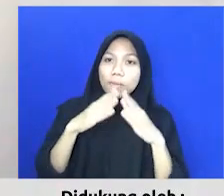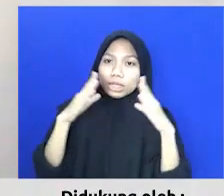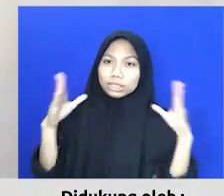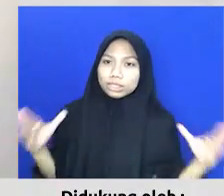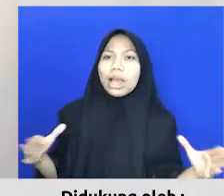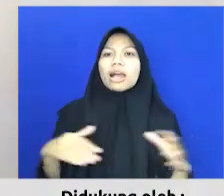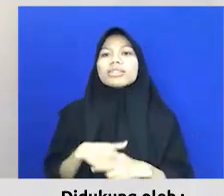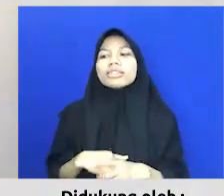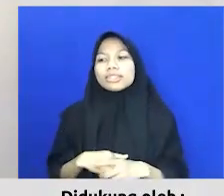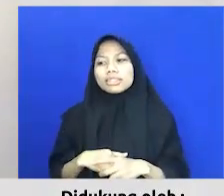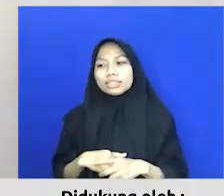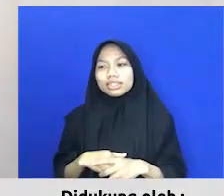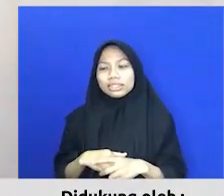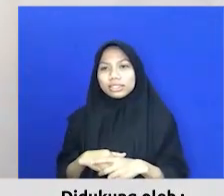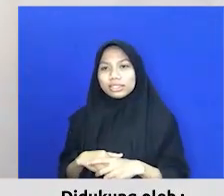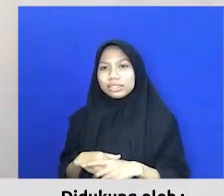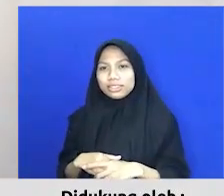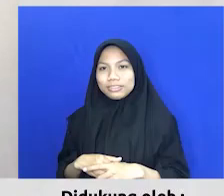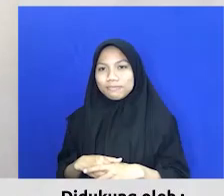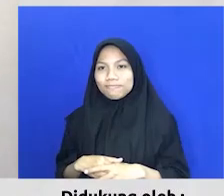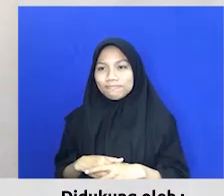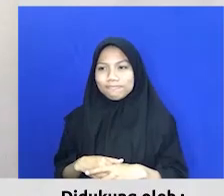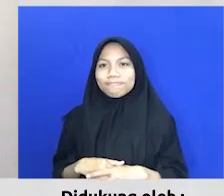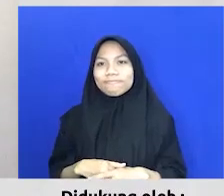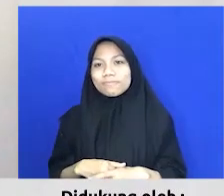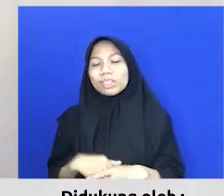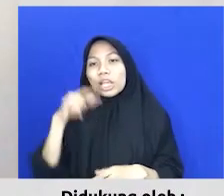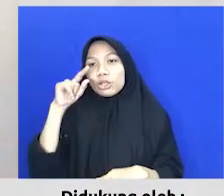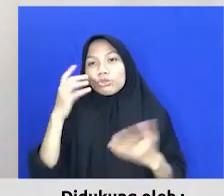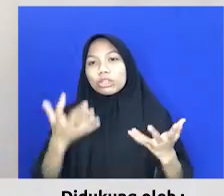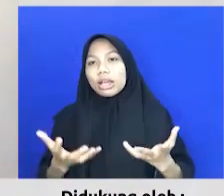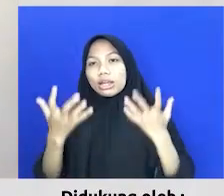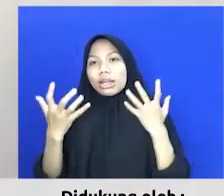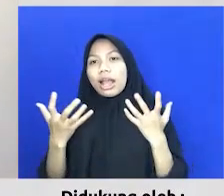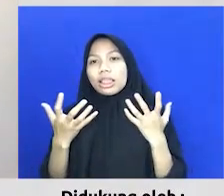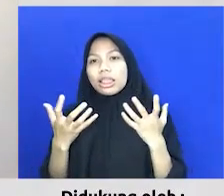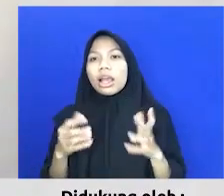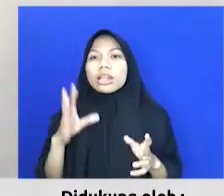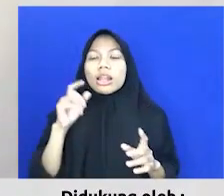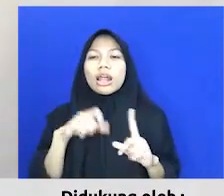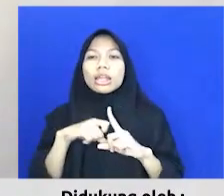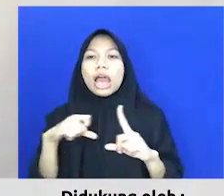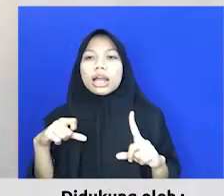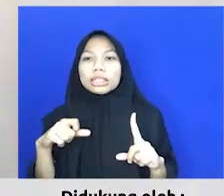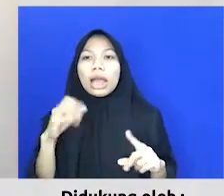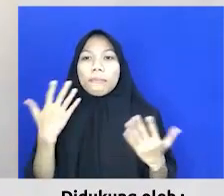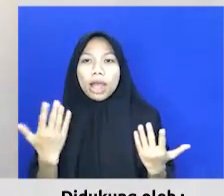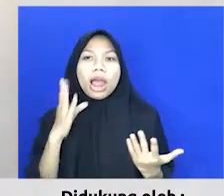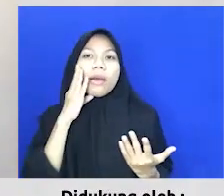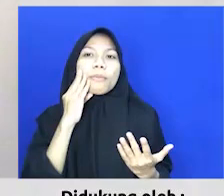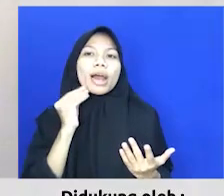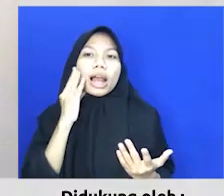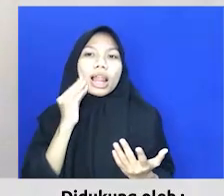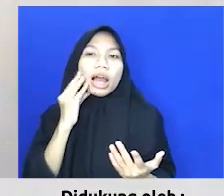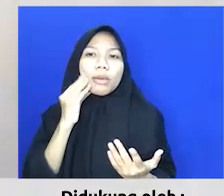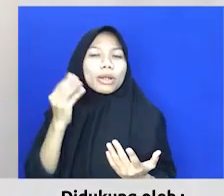tidak sembarang guru yang bisa mengundang harimau untuk menguji muridnya. Nah, jadi konsep yang kita bawa itu sebetulnya